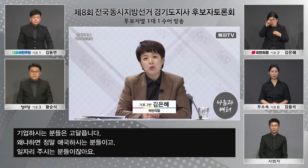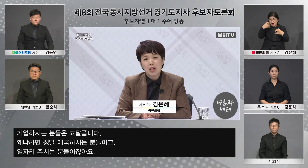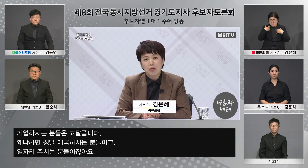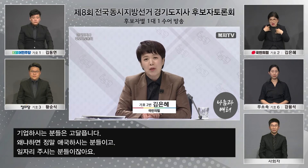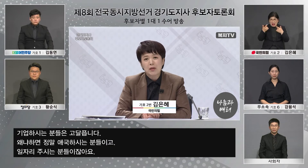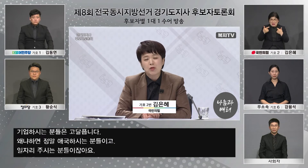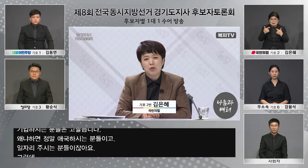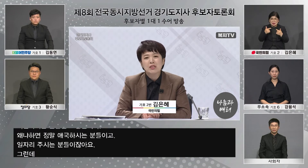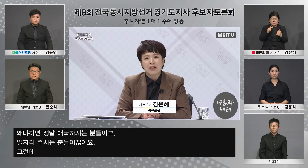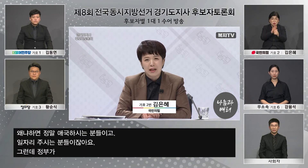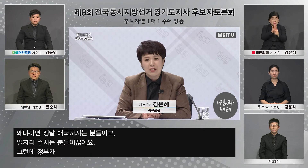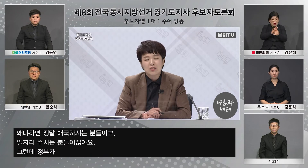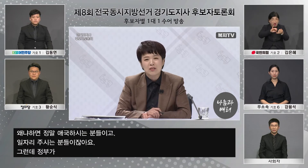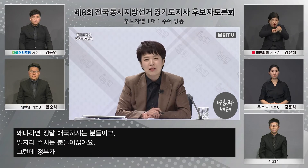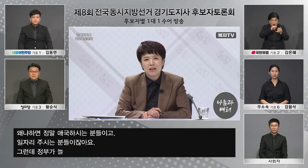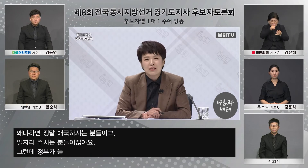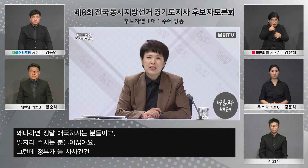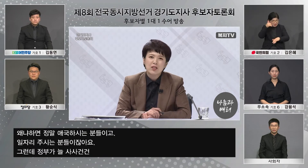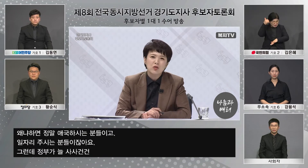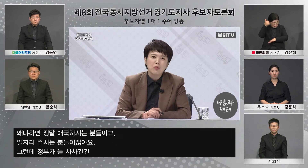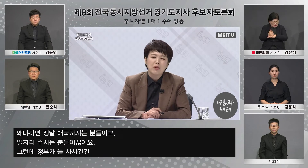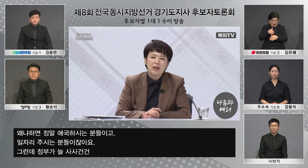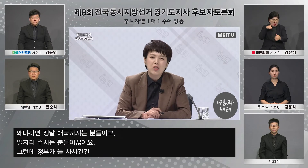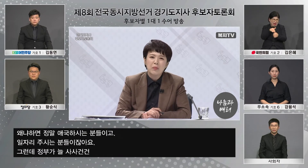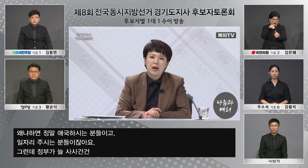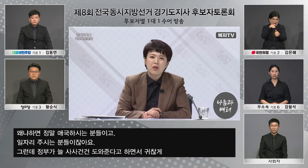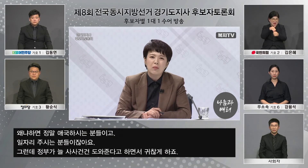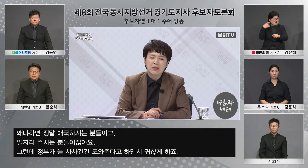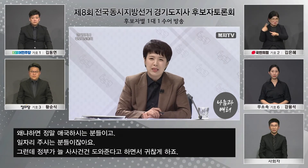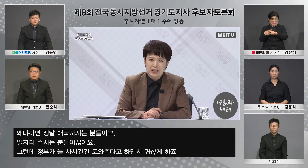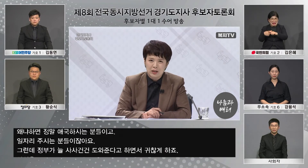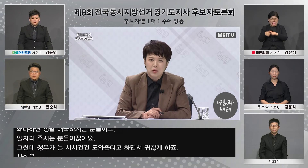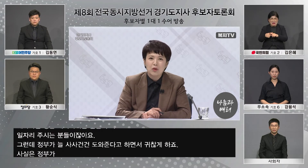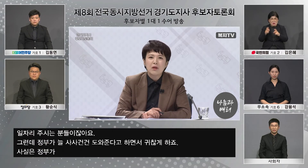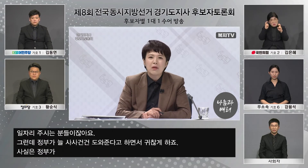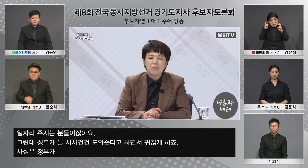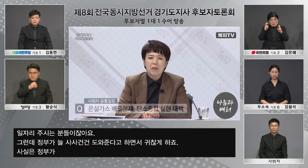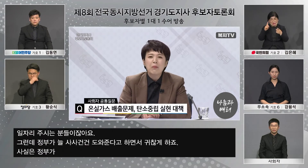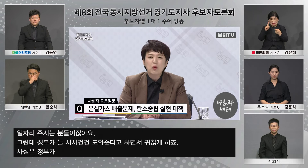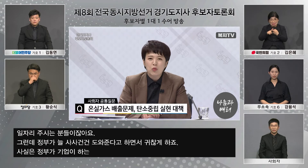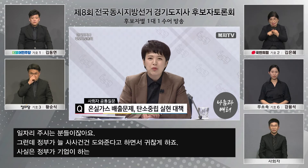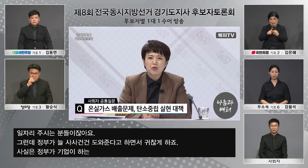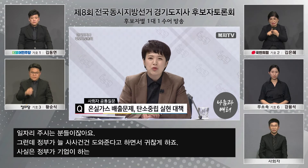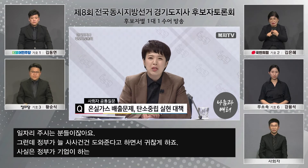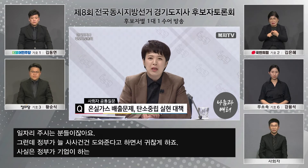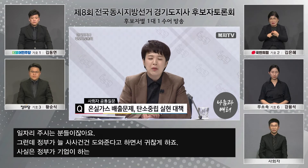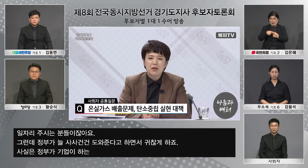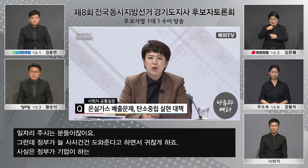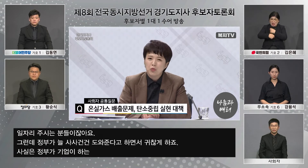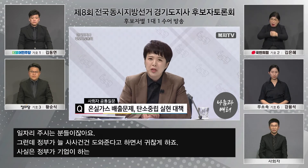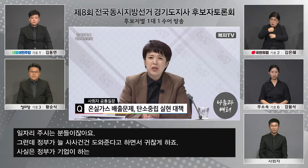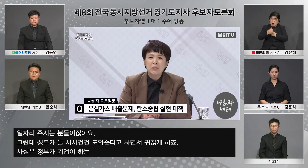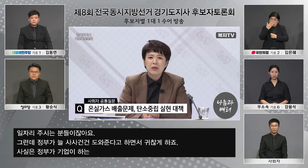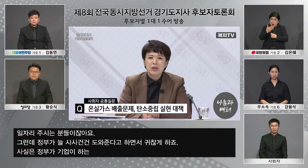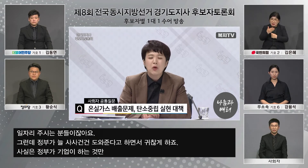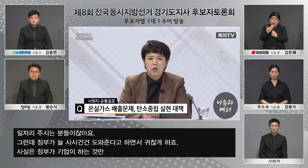사상건건 도와준다고 하면서 귀찮게 하죠. 사실은 정부가 기업이 하는 것만 제대로 마음 놓고 풀어줄 수 있다면 우리 기업인들